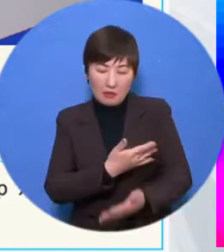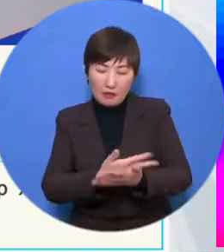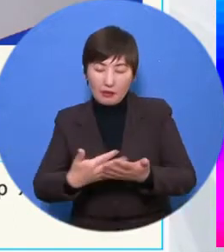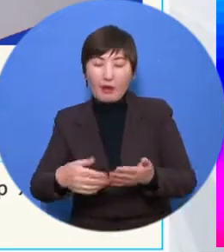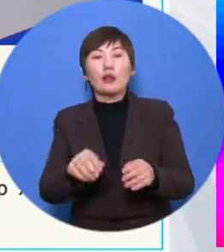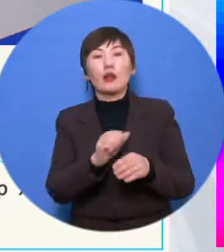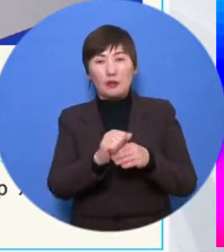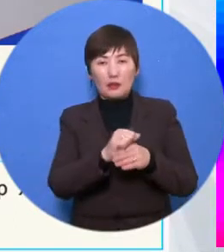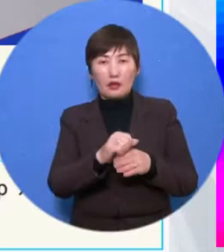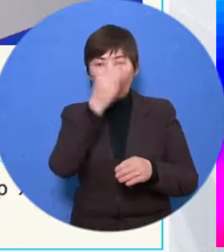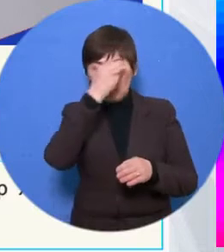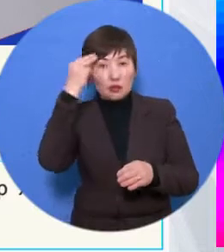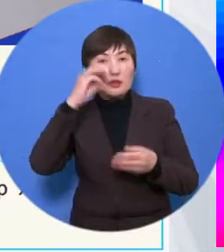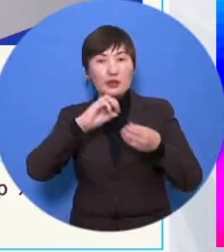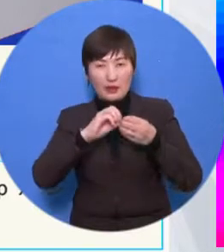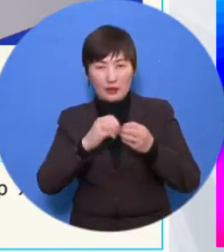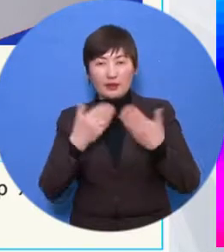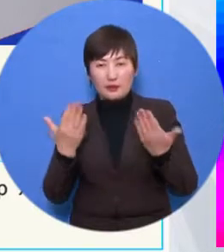бэлдээд туршилтаа хийцгээе.